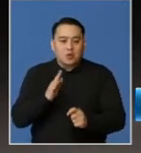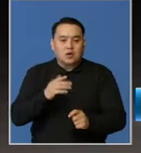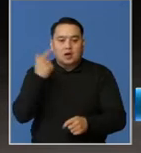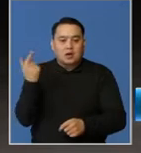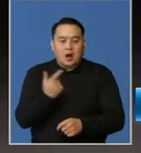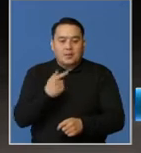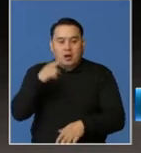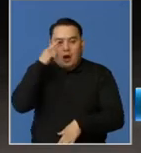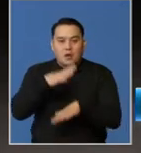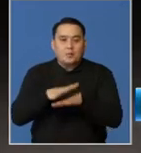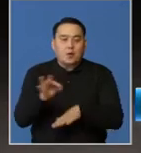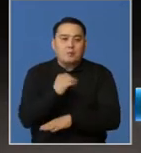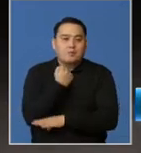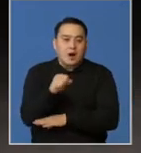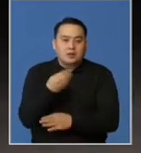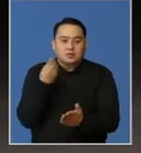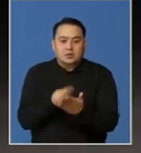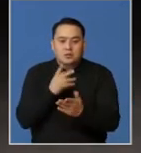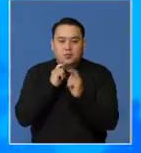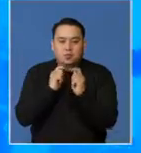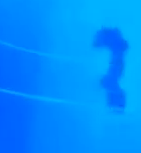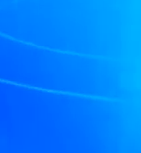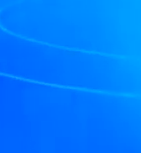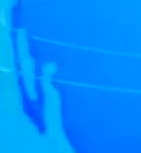грамот акима области, победители ждут ценные призы.